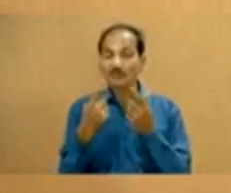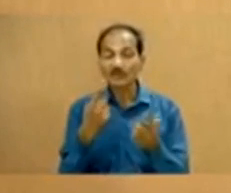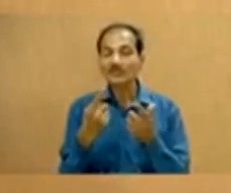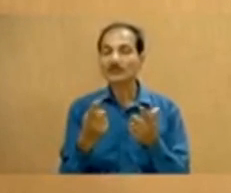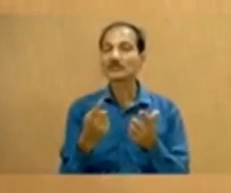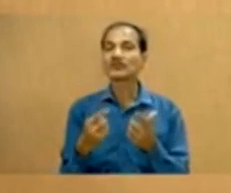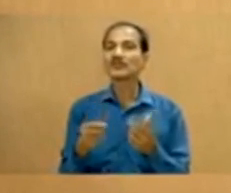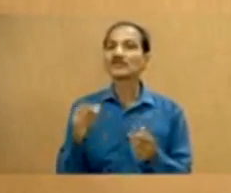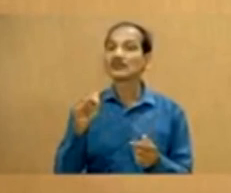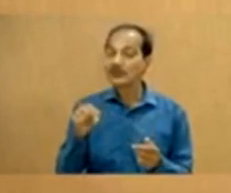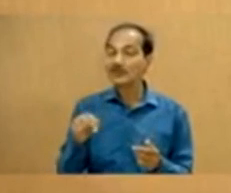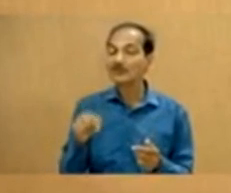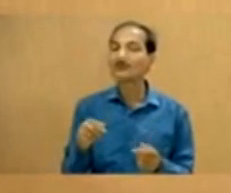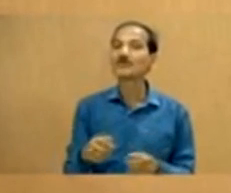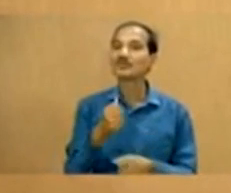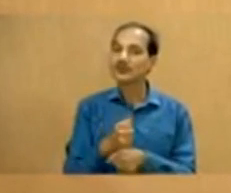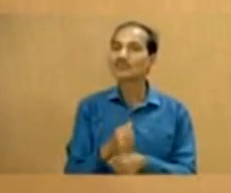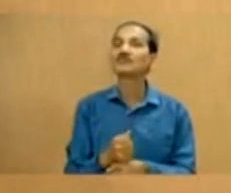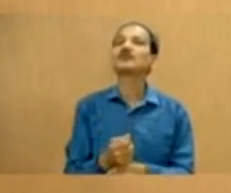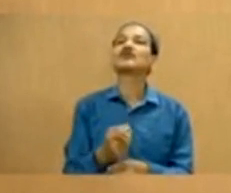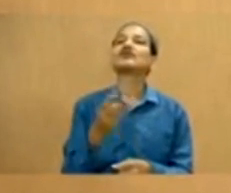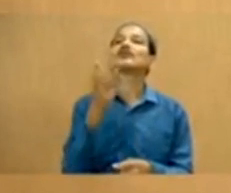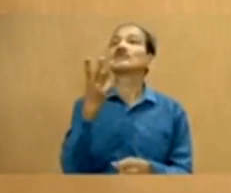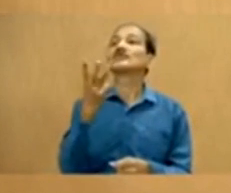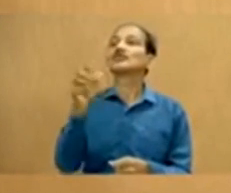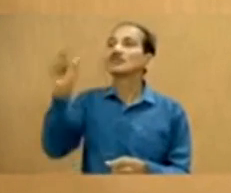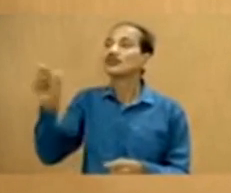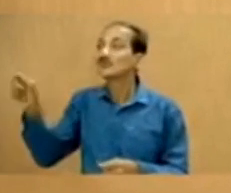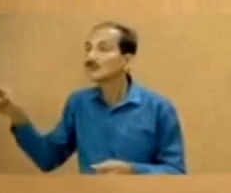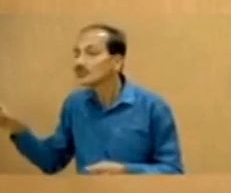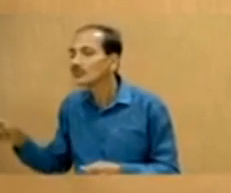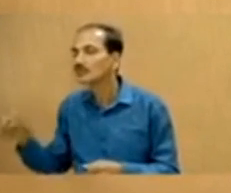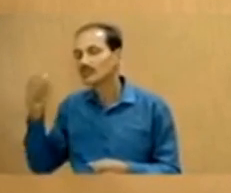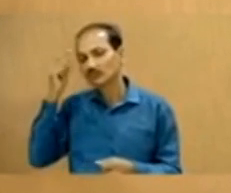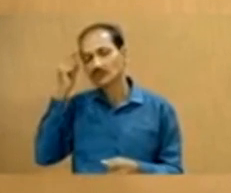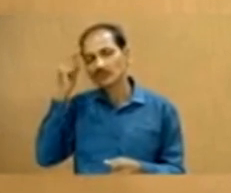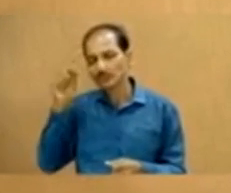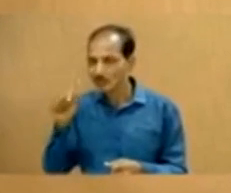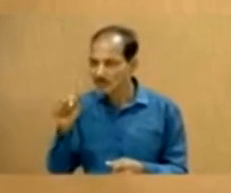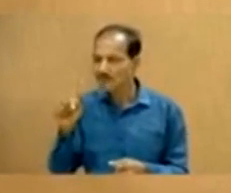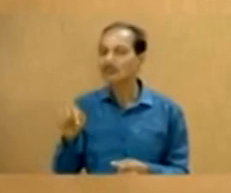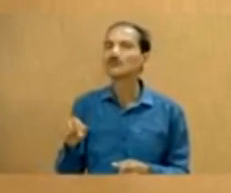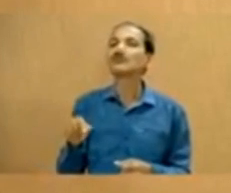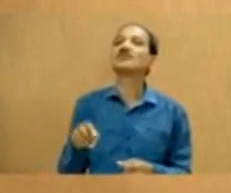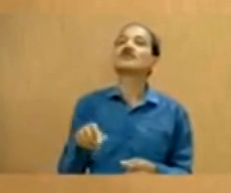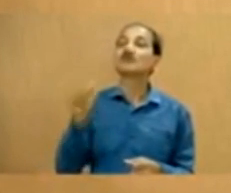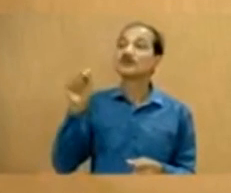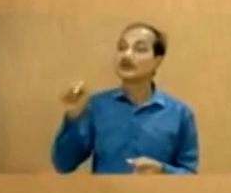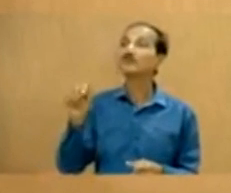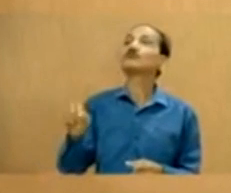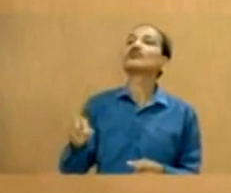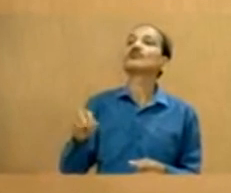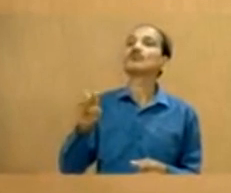ତିନି ଜଣଙ୍କ ବିଷୟରେ ସରକାର ଅବଗତ ଅଛନ୍ତି ଏବଂ ଏହି ତିନି ଜଣଙ୍କୁ ସରକାରୀ କ୍ୱାରେଣ୍ଟାଇନ୍ରେ ରଖାଯାଇଛି